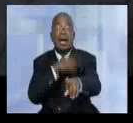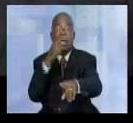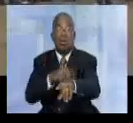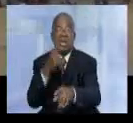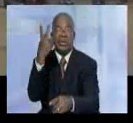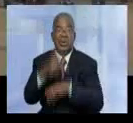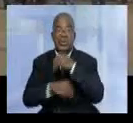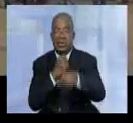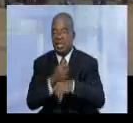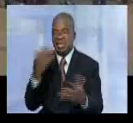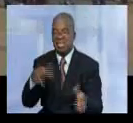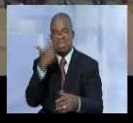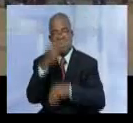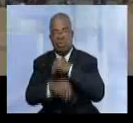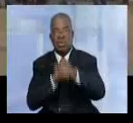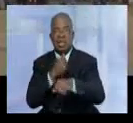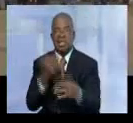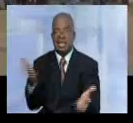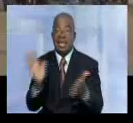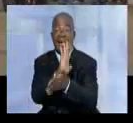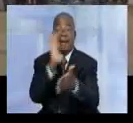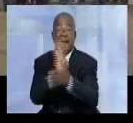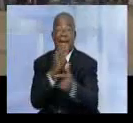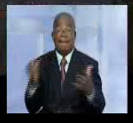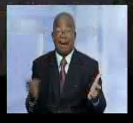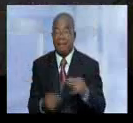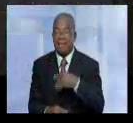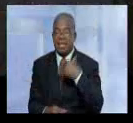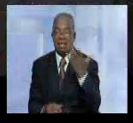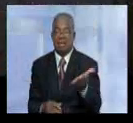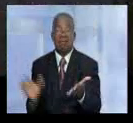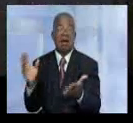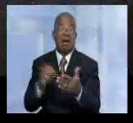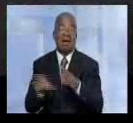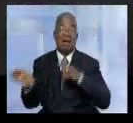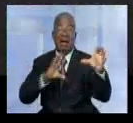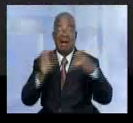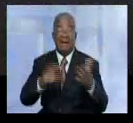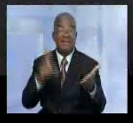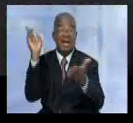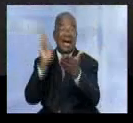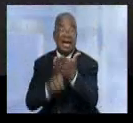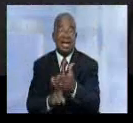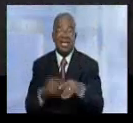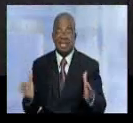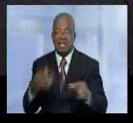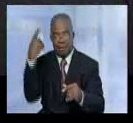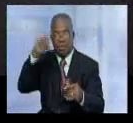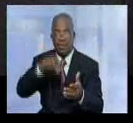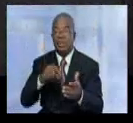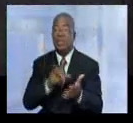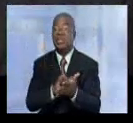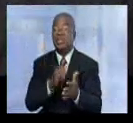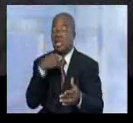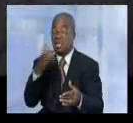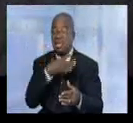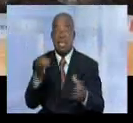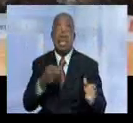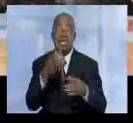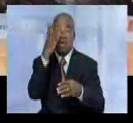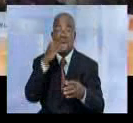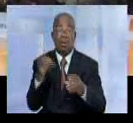solde, reprise des baux, ceux qui avaient des baux, et aussi affectation dans les corps. Donc tout cela va être